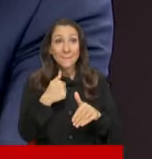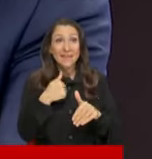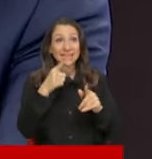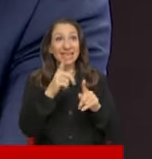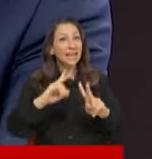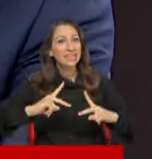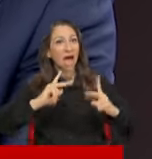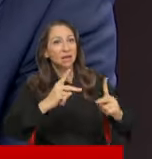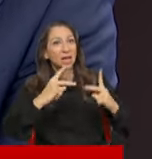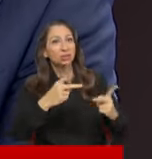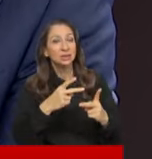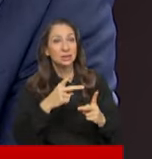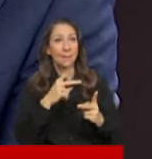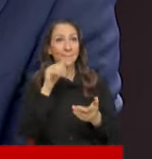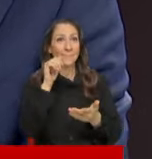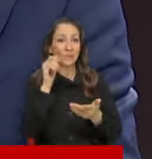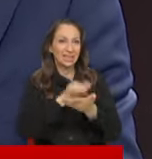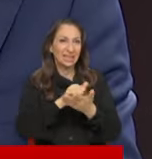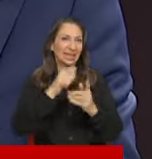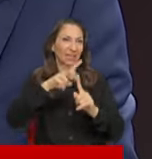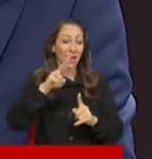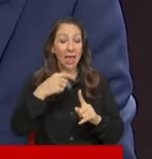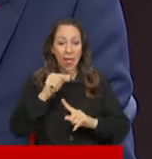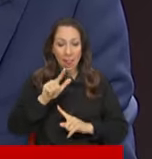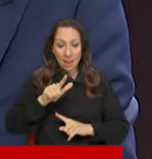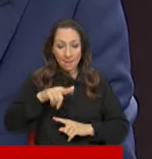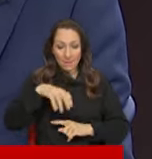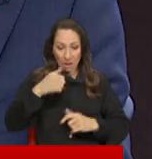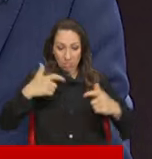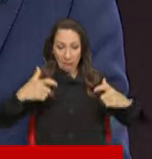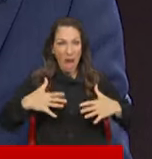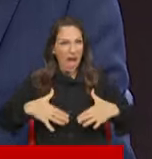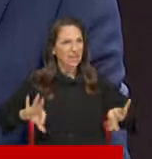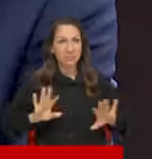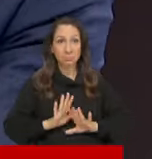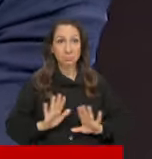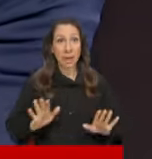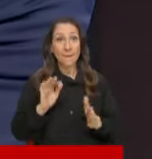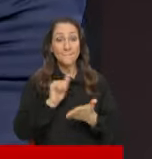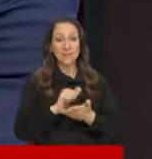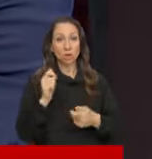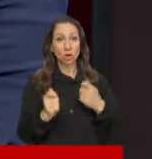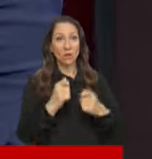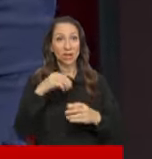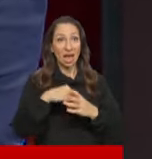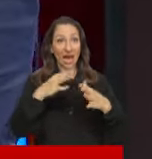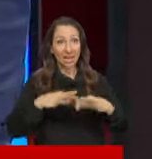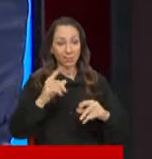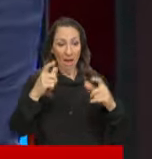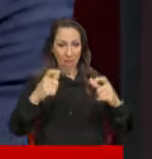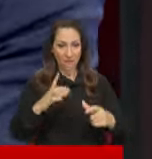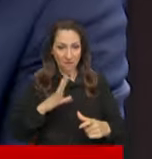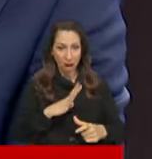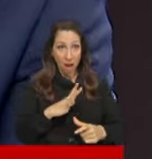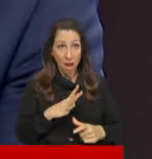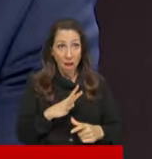sizlere nasıl aktaracağız basın görevlilerine il binamızda karargahı oluşturmuş durumdayız basın görevlileri için hazırlanmış bir alanımız